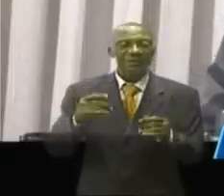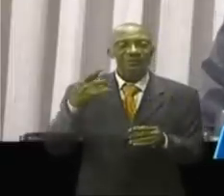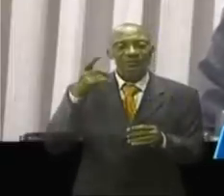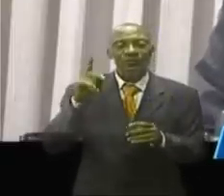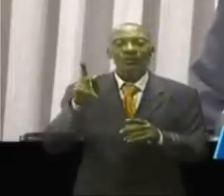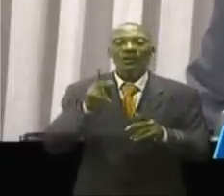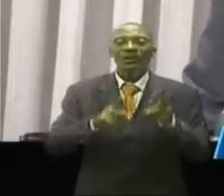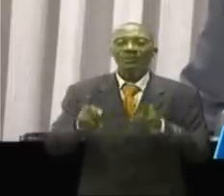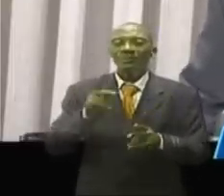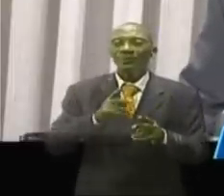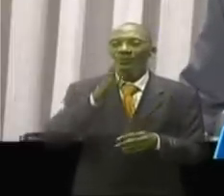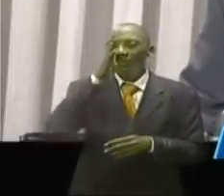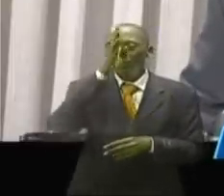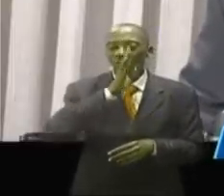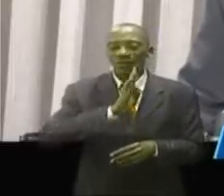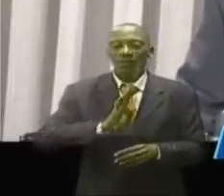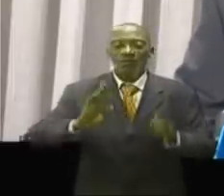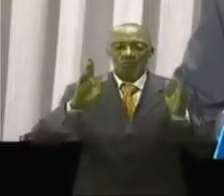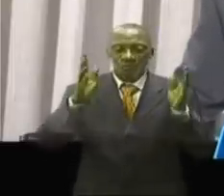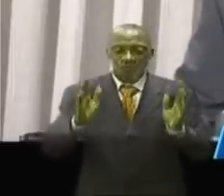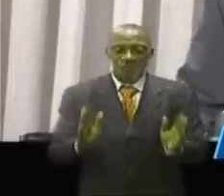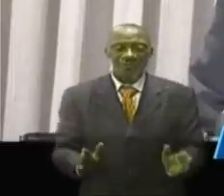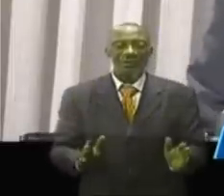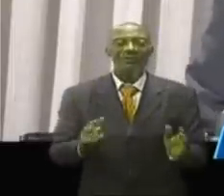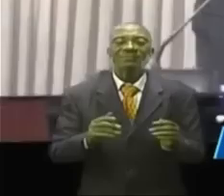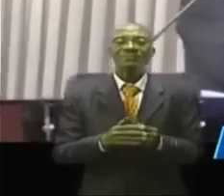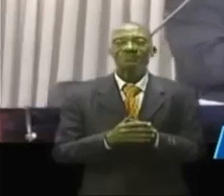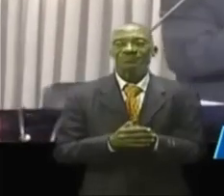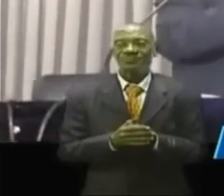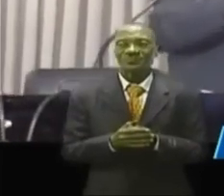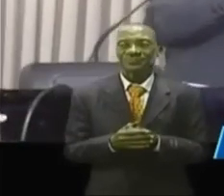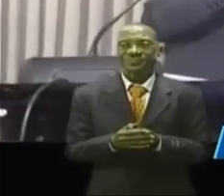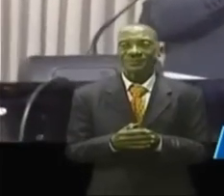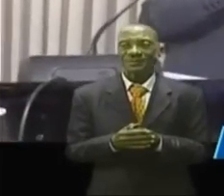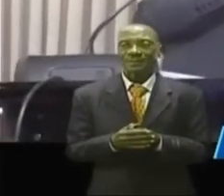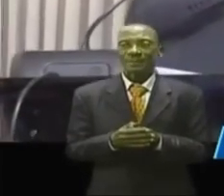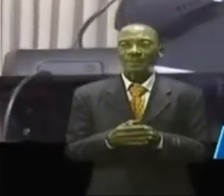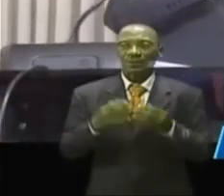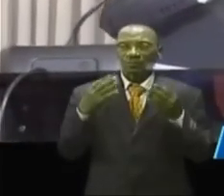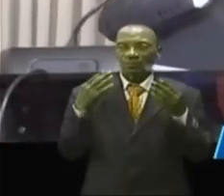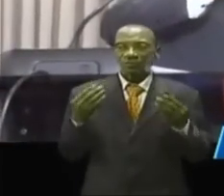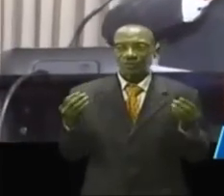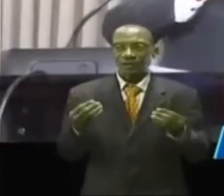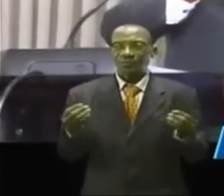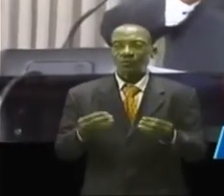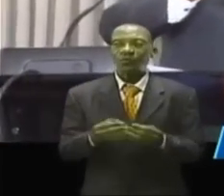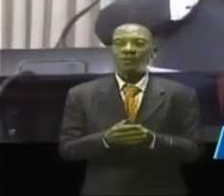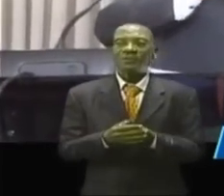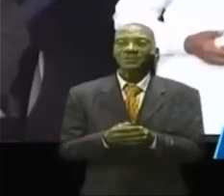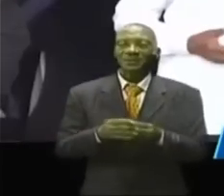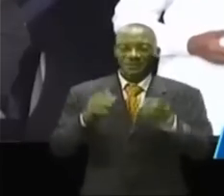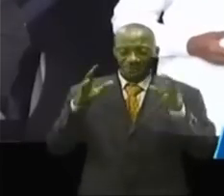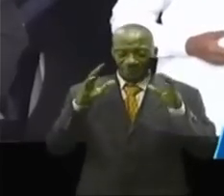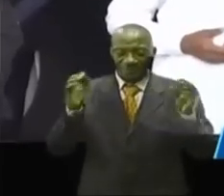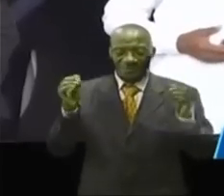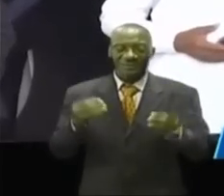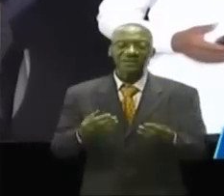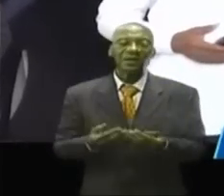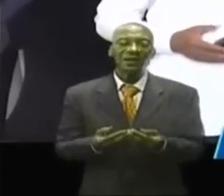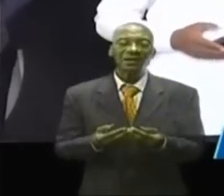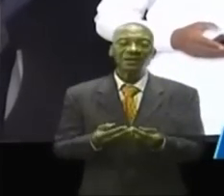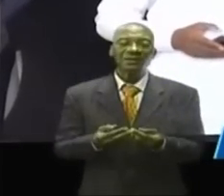l'oppresseur symbolise pour nous la liberté. Je vous invite à célébrer cette fête en méditant sur la